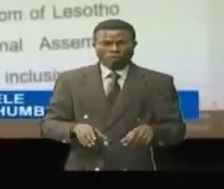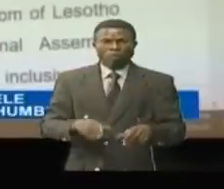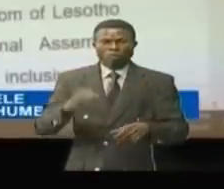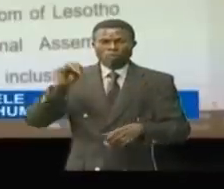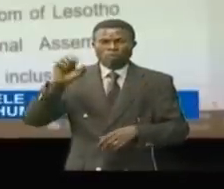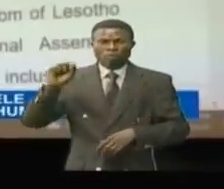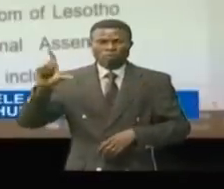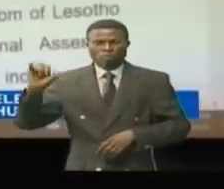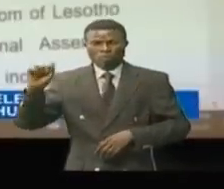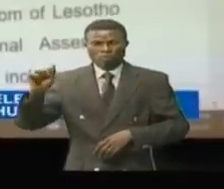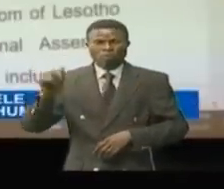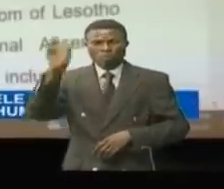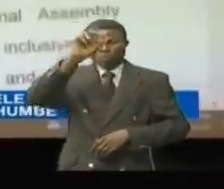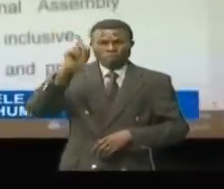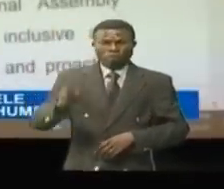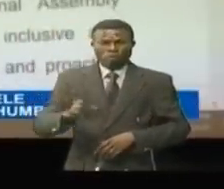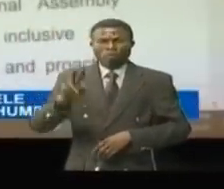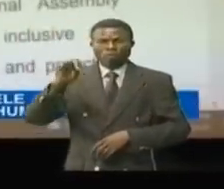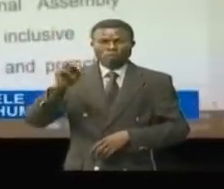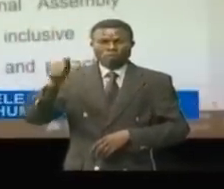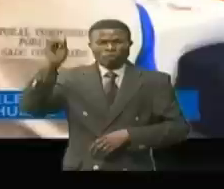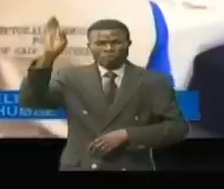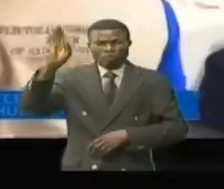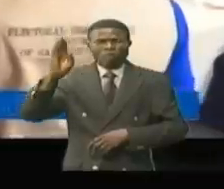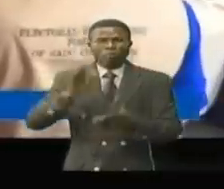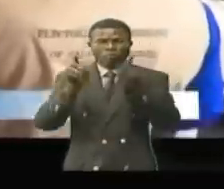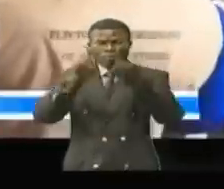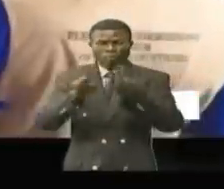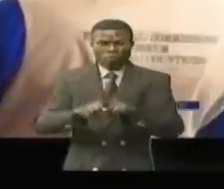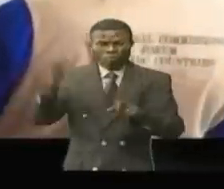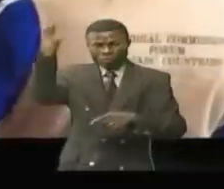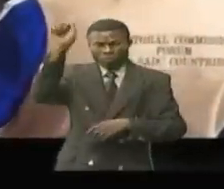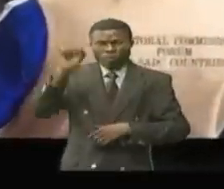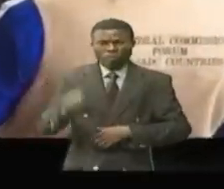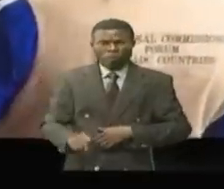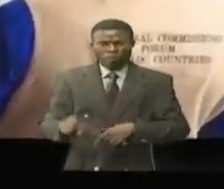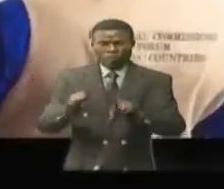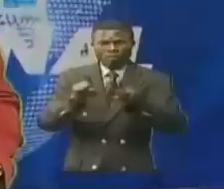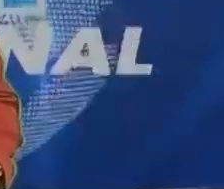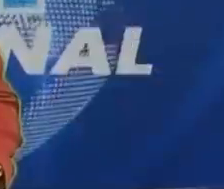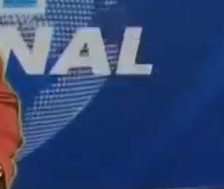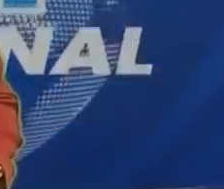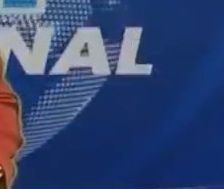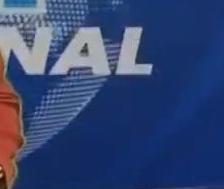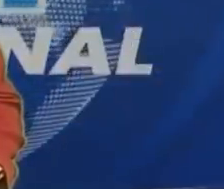du Mozambique, de la Namibie, de l'Eswatini, de l'Afrique du Sud et de la Tanzanie.